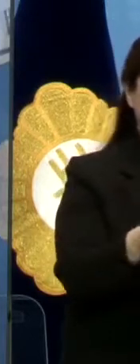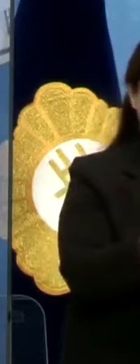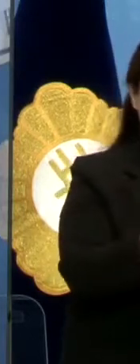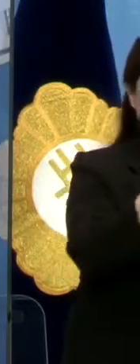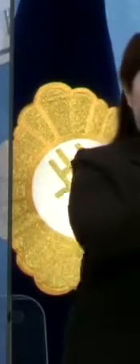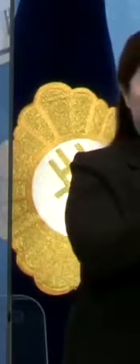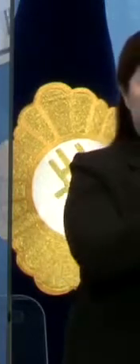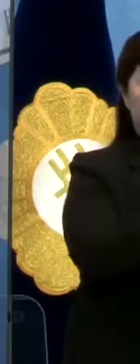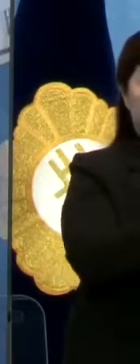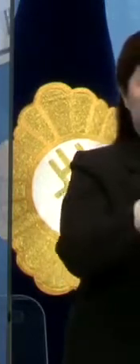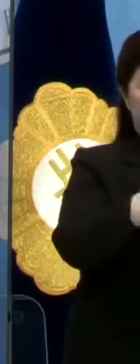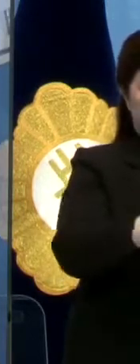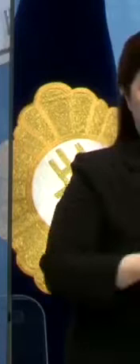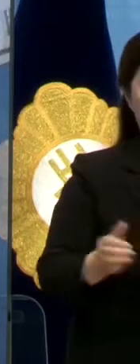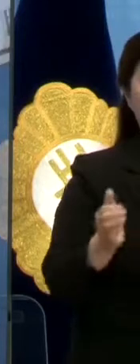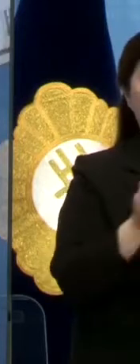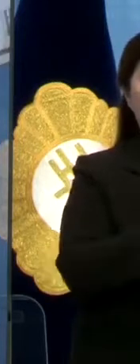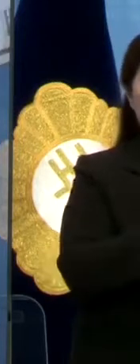제출을 서둘렀습니다.